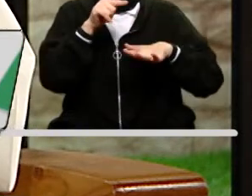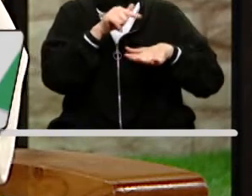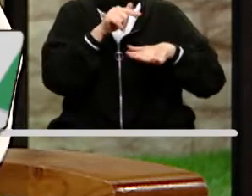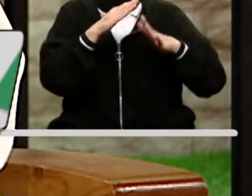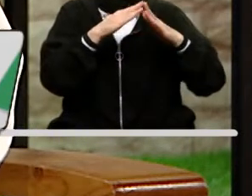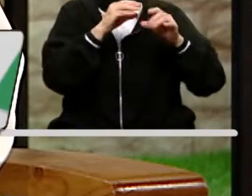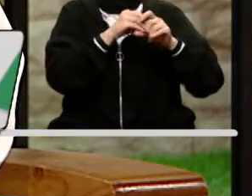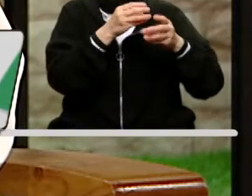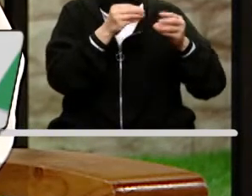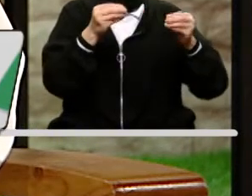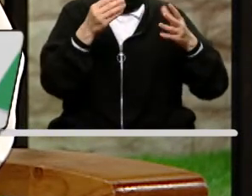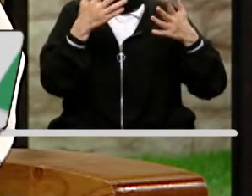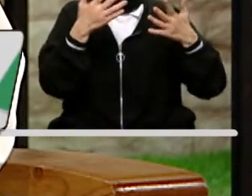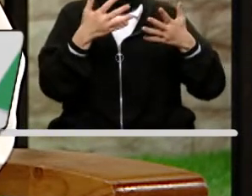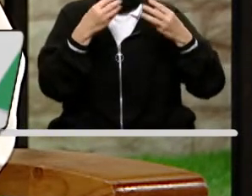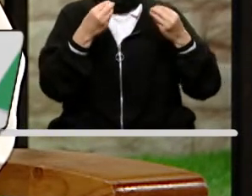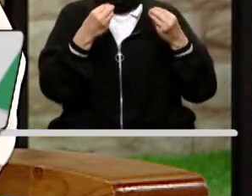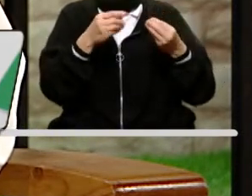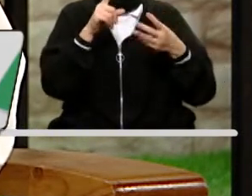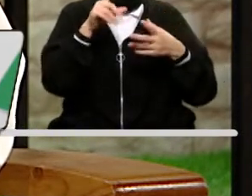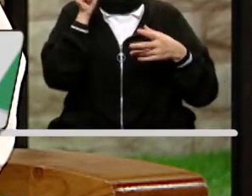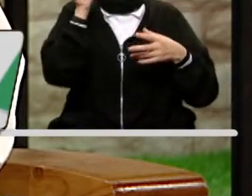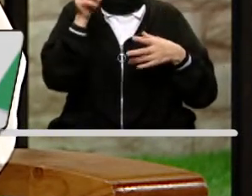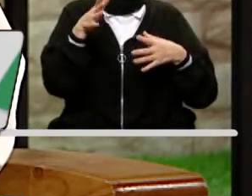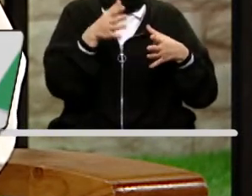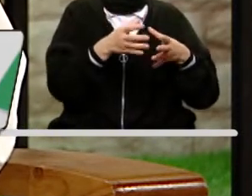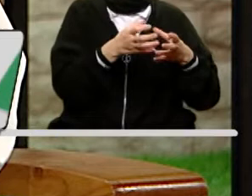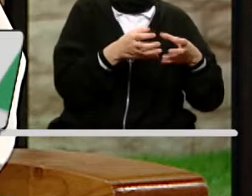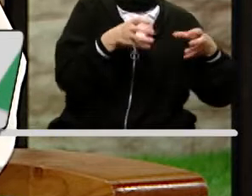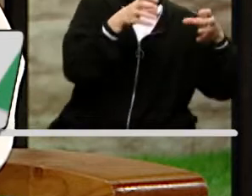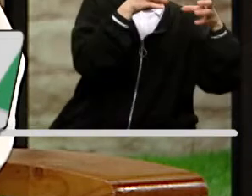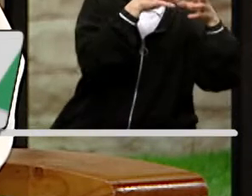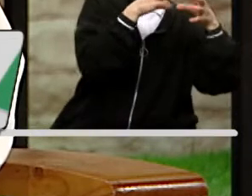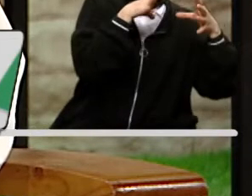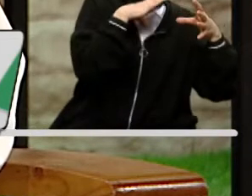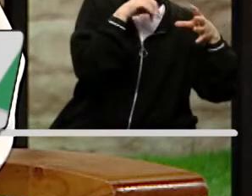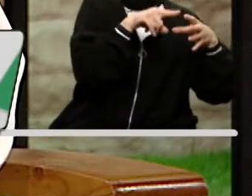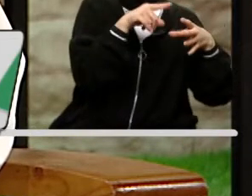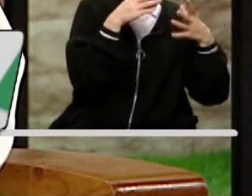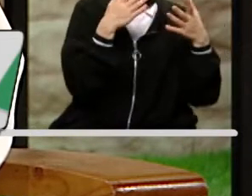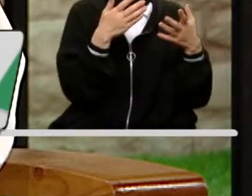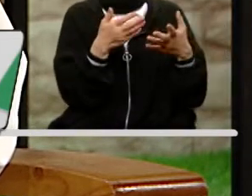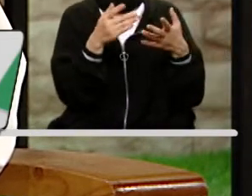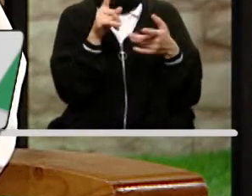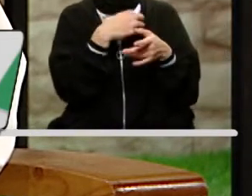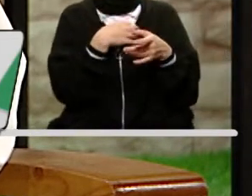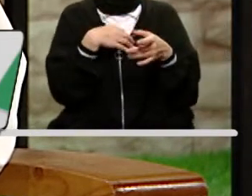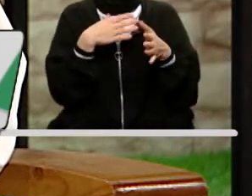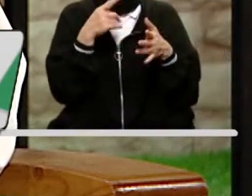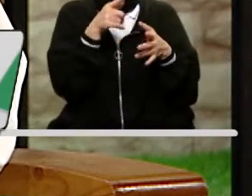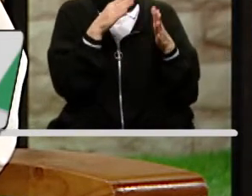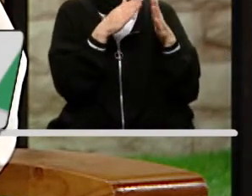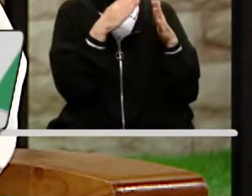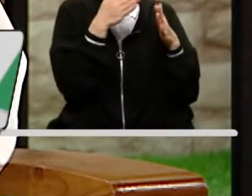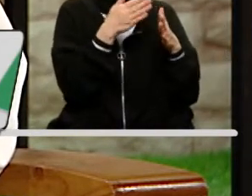bir vazonun olduğunu gördünüz. Ve bir anne öyle bir eve gidince neye korkar? Eyvah benim çocuk oraya gider de onu kırarsa diye o anne